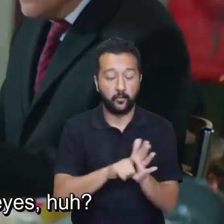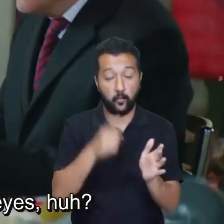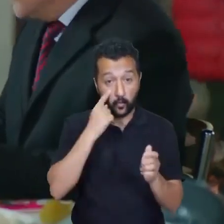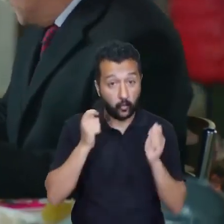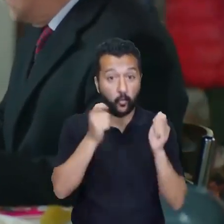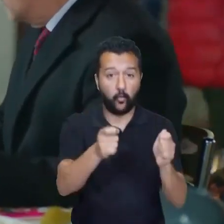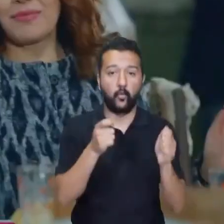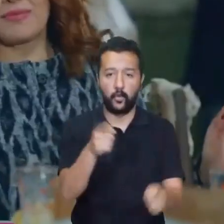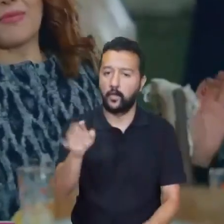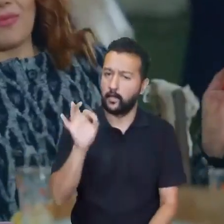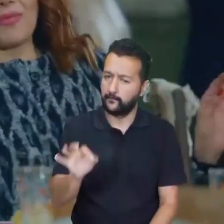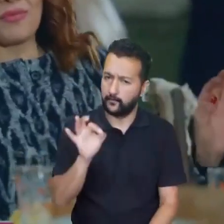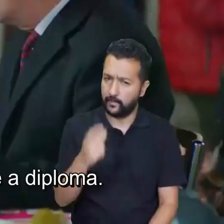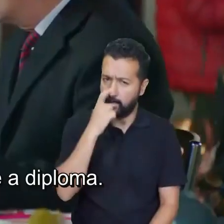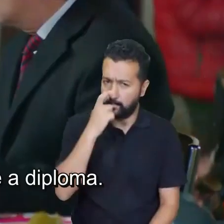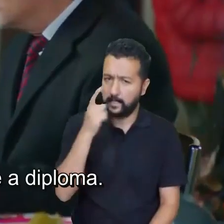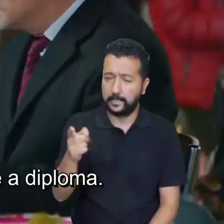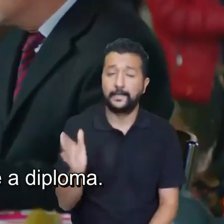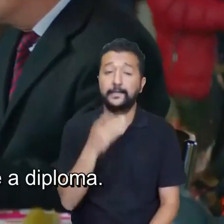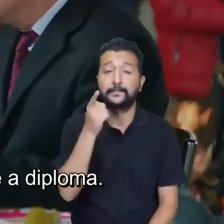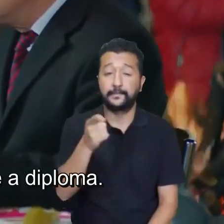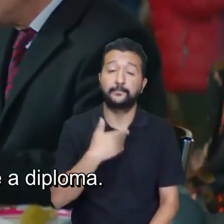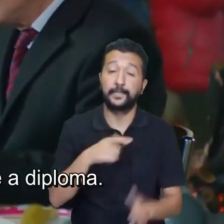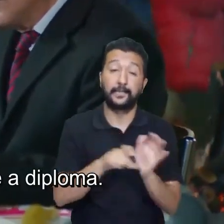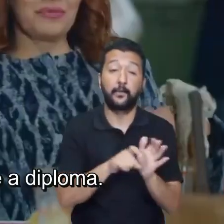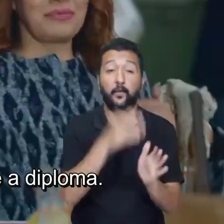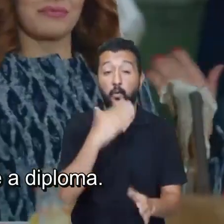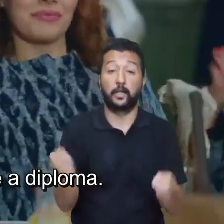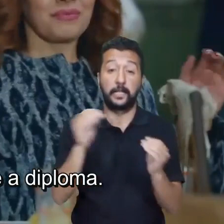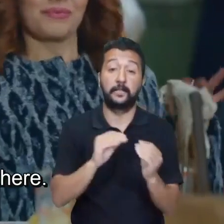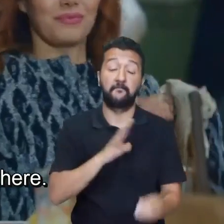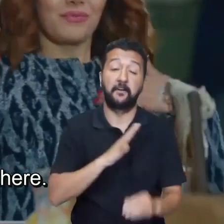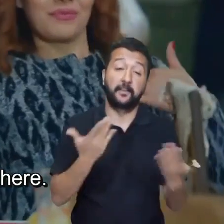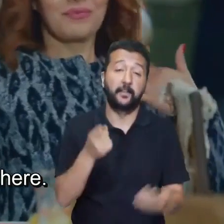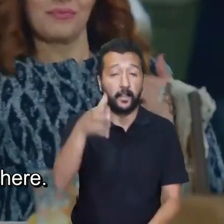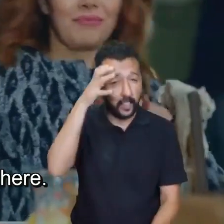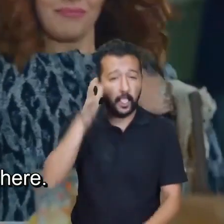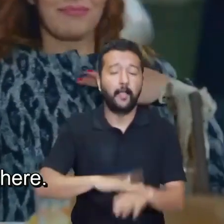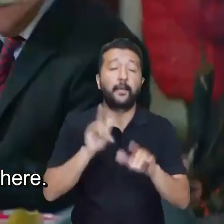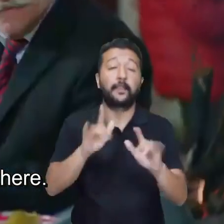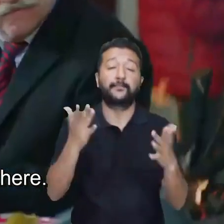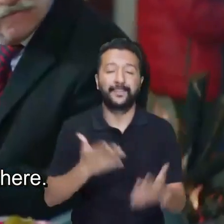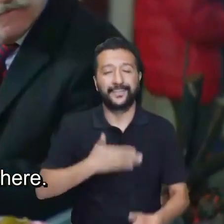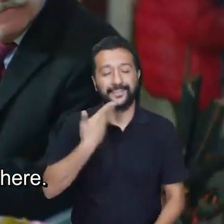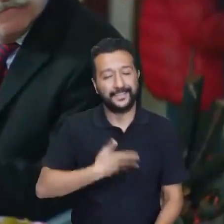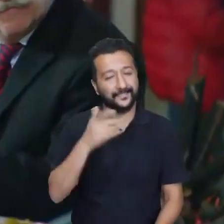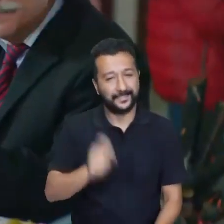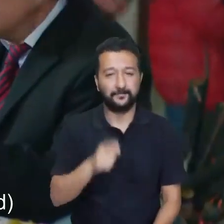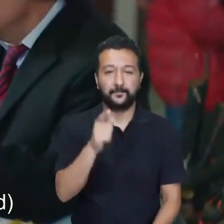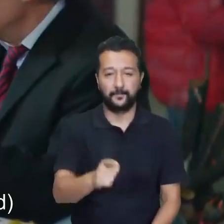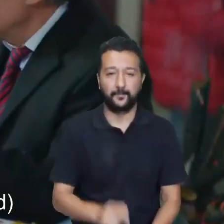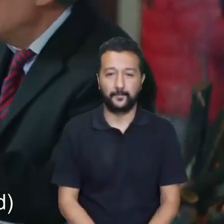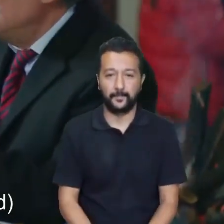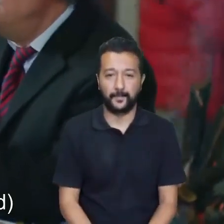gözümüze soktular ha. Ya, ya. Neyse, sanki bizde diploma yok. Alası var ya. Takılma oraya ya. Neşeli, hadi biraz. Münir